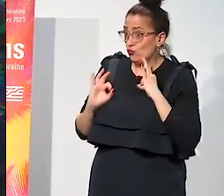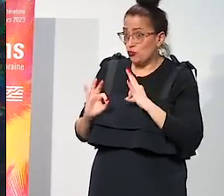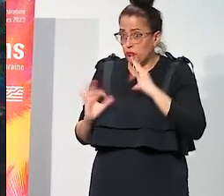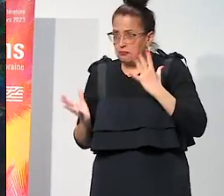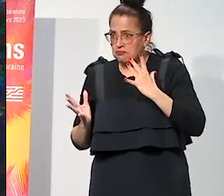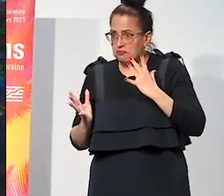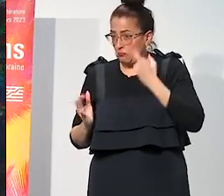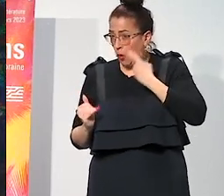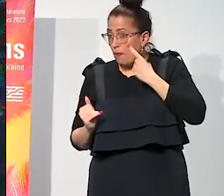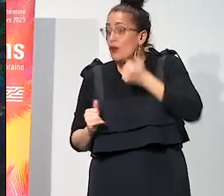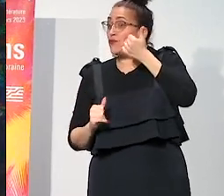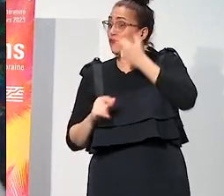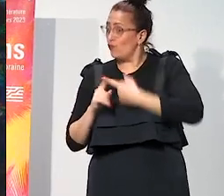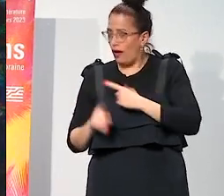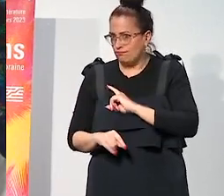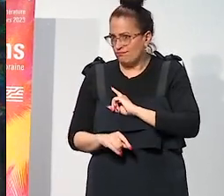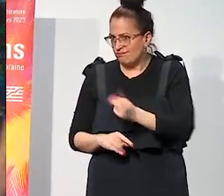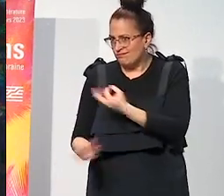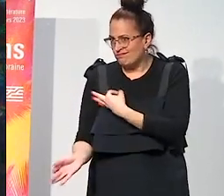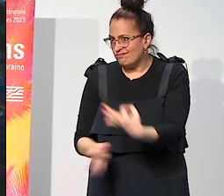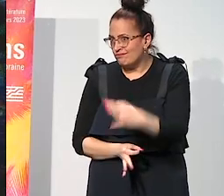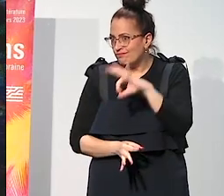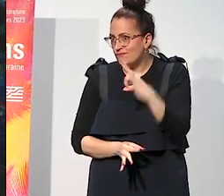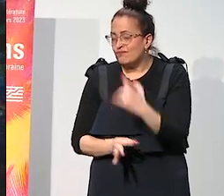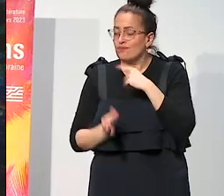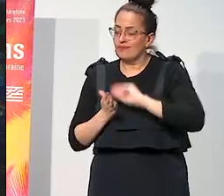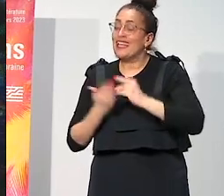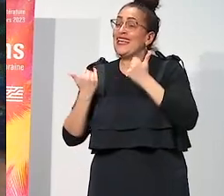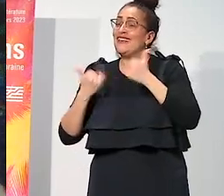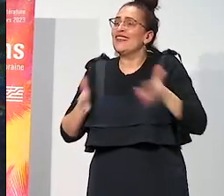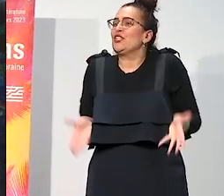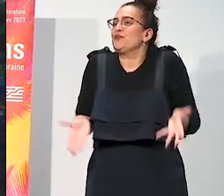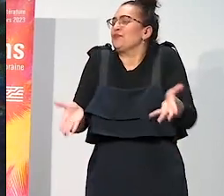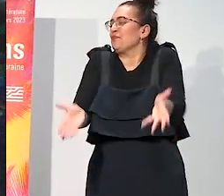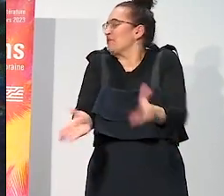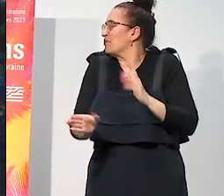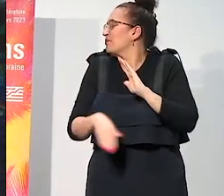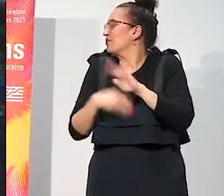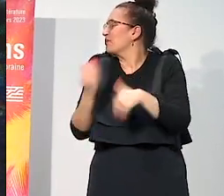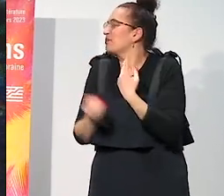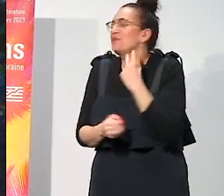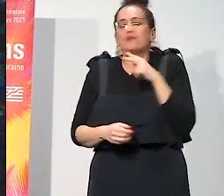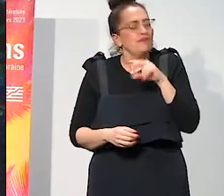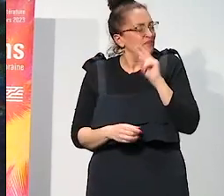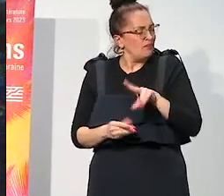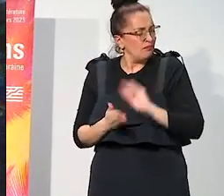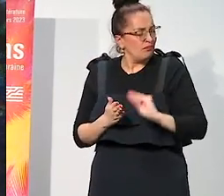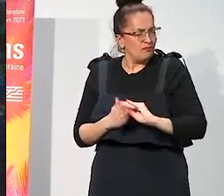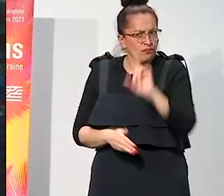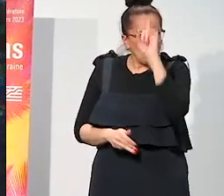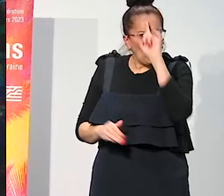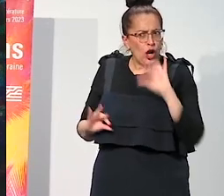être... je pense que c'est des mois après avoir écrit qu'on comprend comment on a écrit, pourquoi on a écrit, et puis avec les rencontres